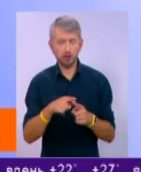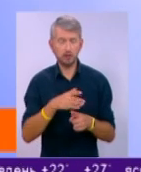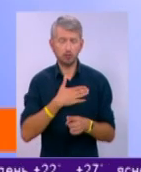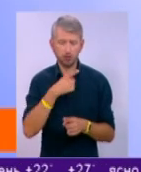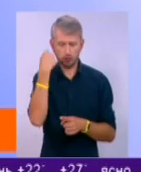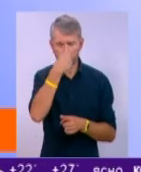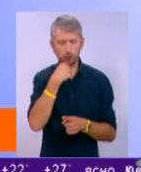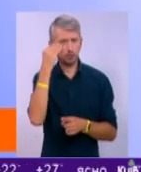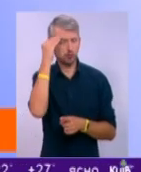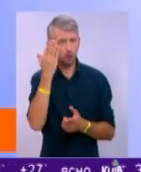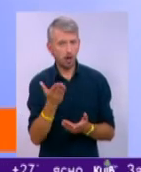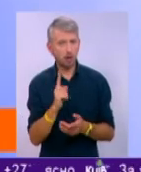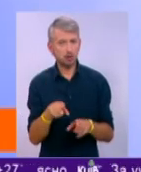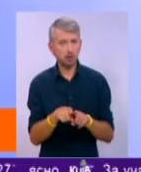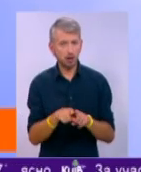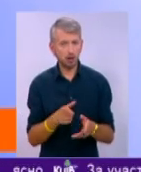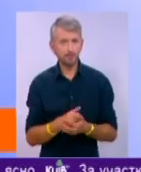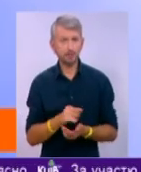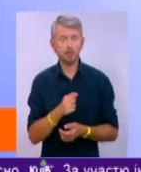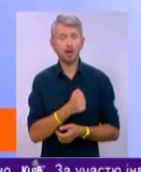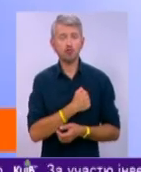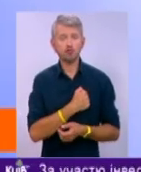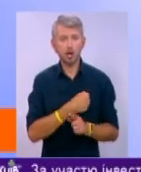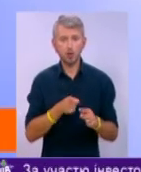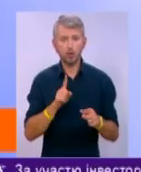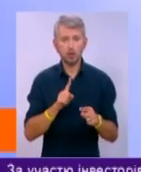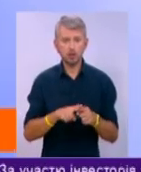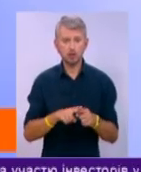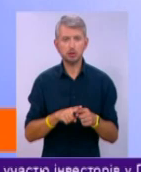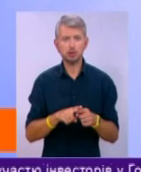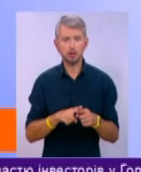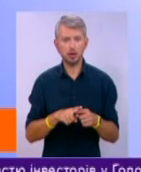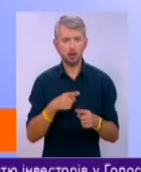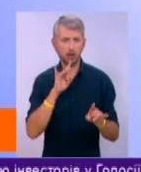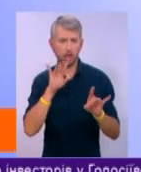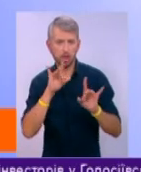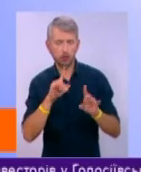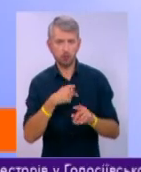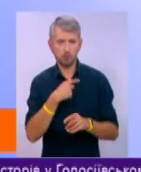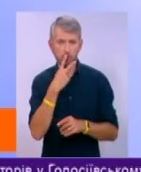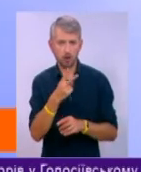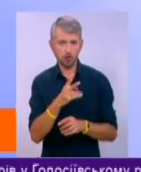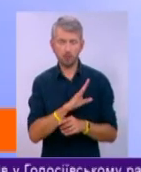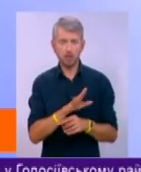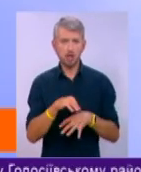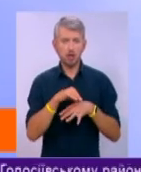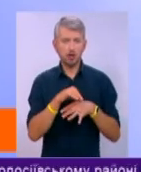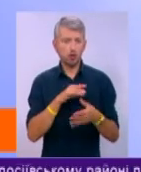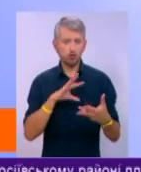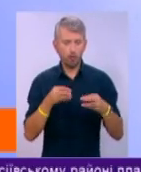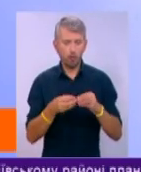точка зору, але так. І, на жаль, оці паради, які ми показуємо, не доводять до того,